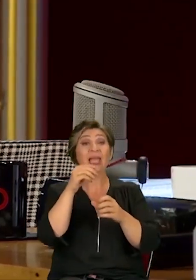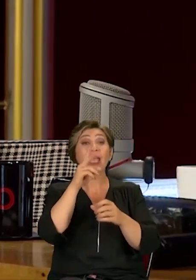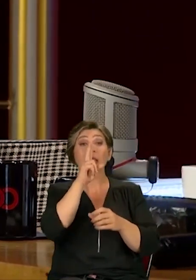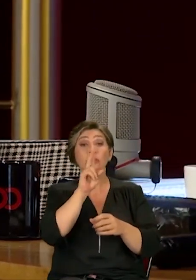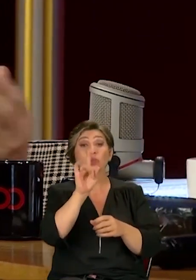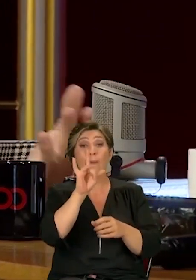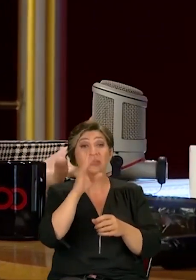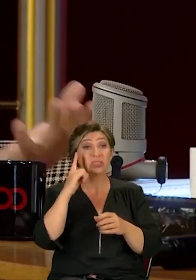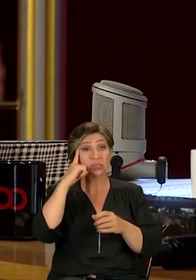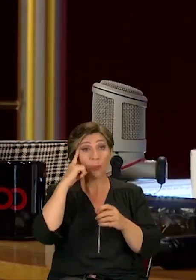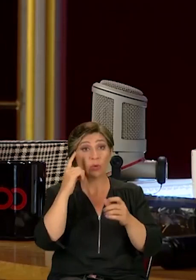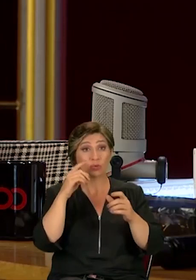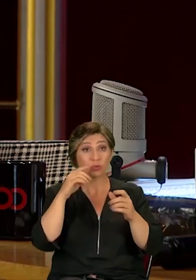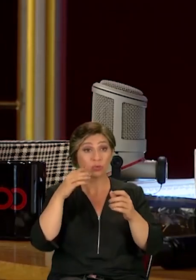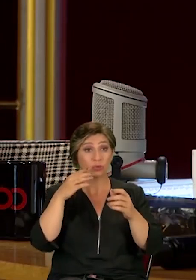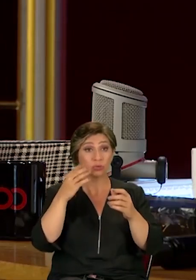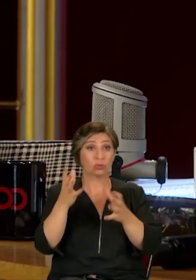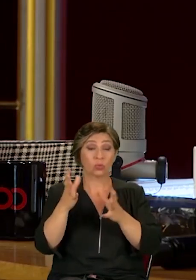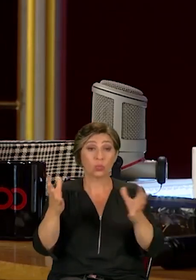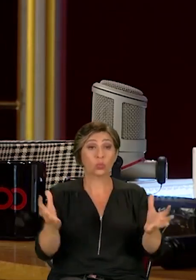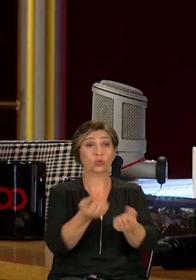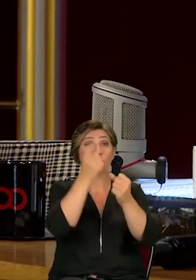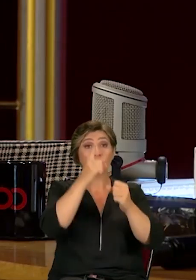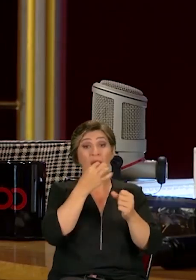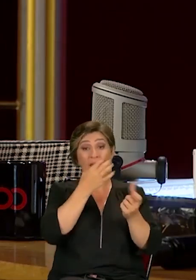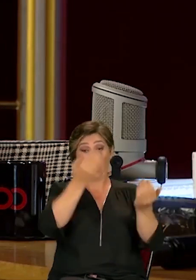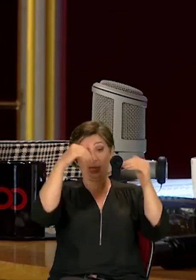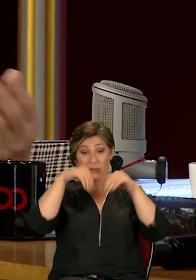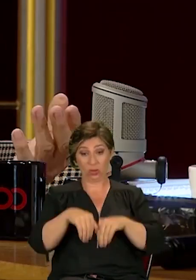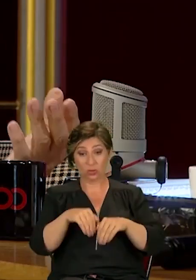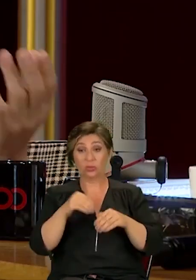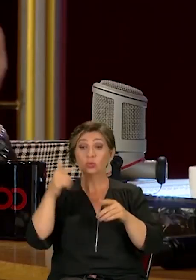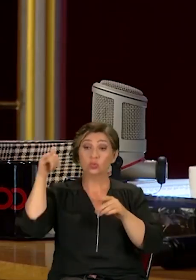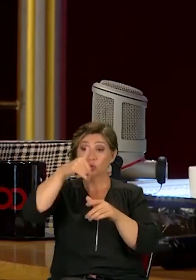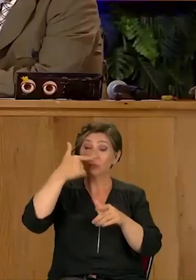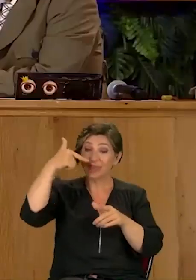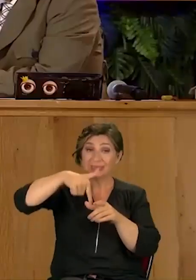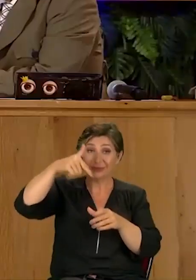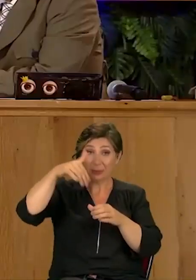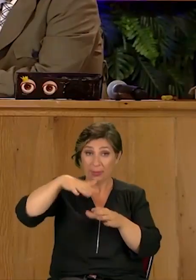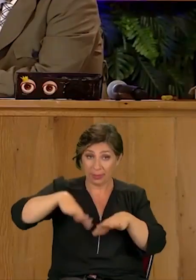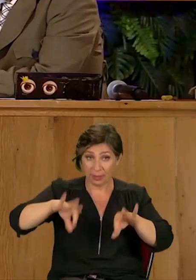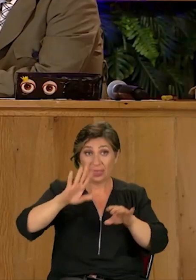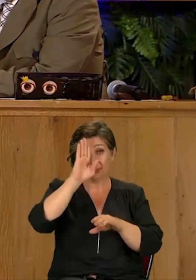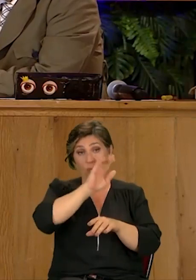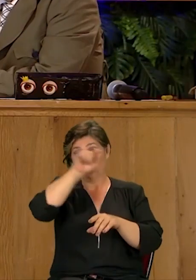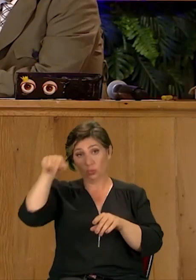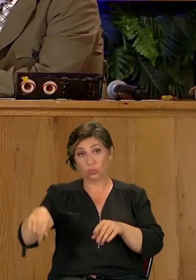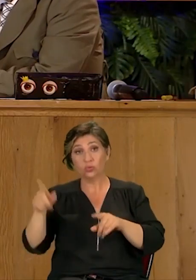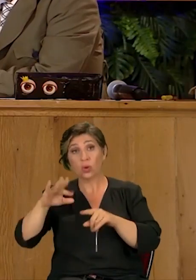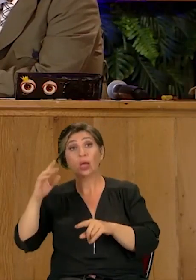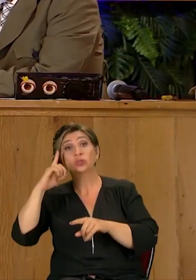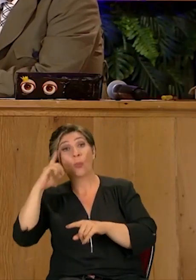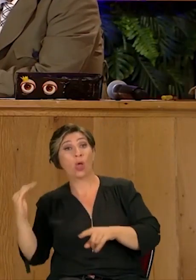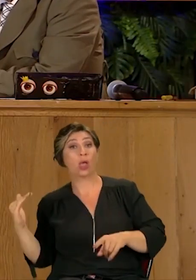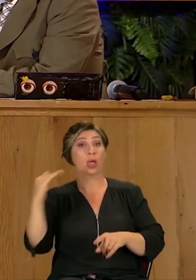215 Japon yolcuyu kurtarıyoruz. Önce Ankara'ya geliyor, ikmal yapıyor uçak, ondan sonra İstanbul'a geliyor, İstanbul'dan